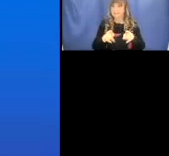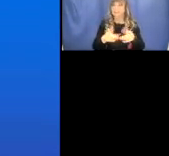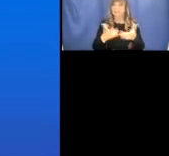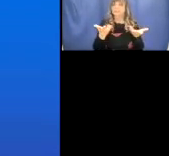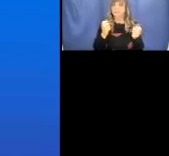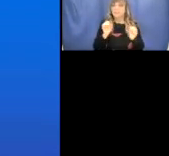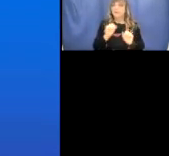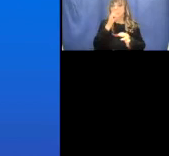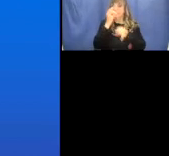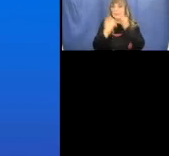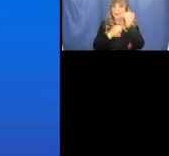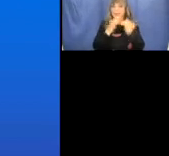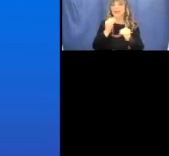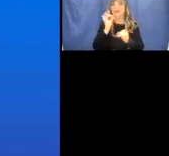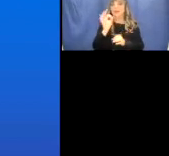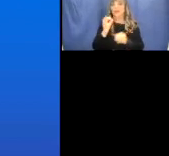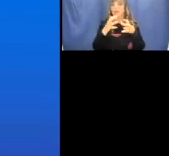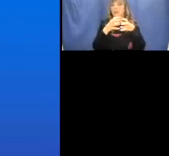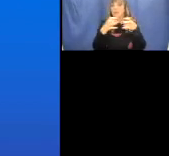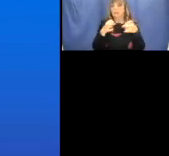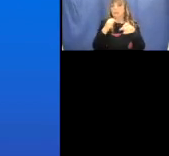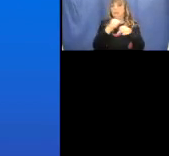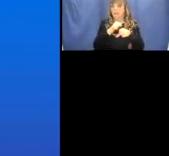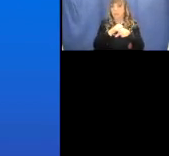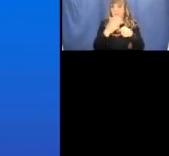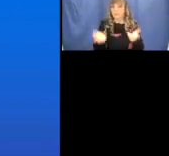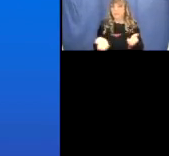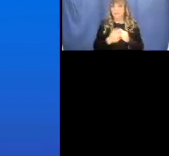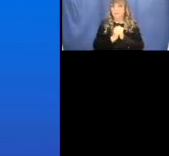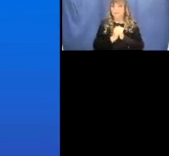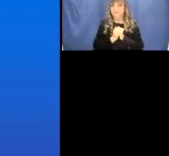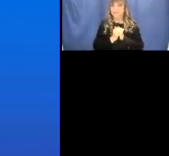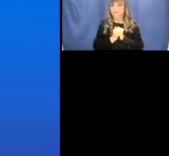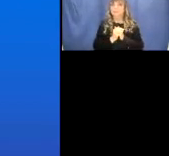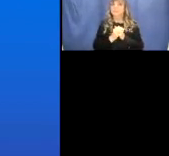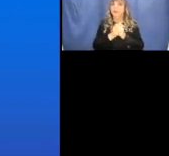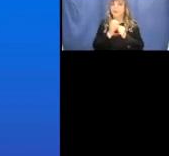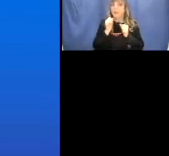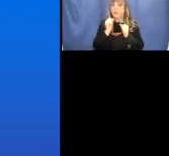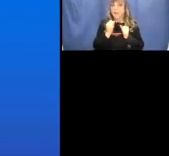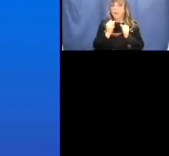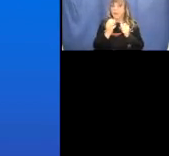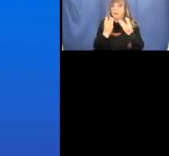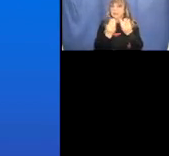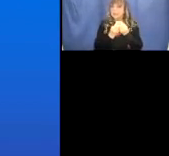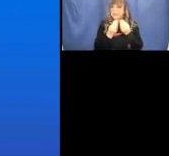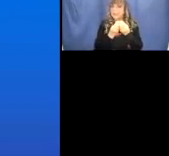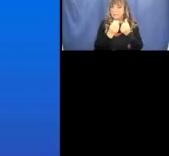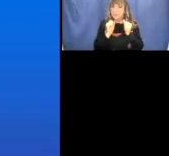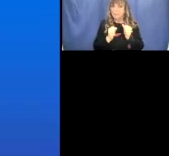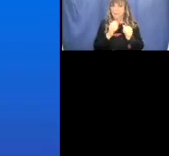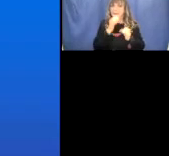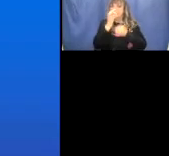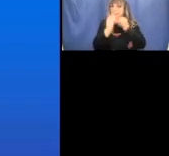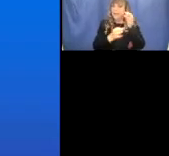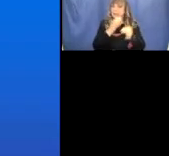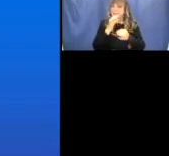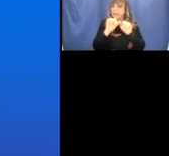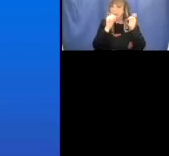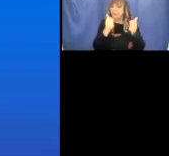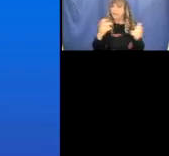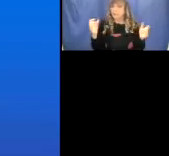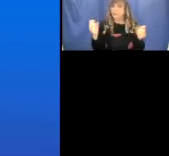solide la combinazione delle quali può arrivare a descrivere la forma dell'intero cristallo e le